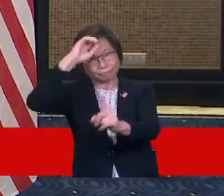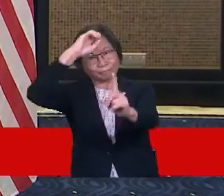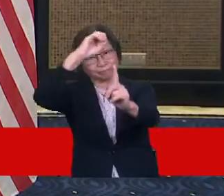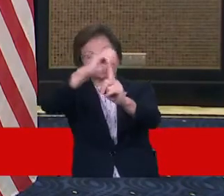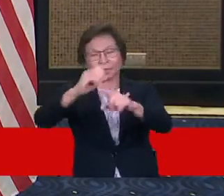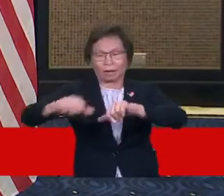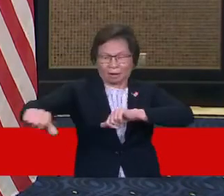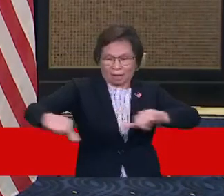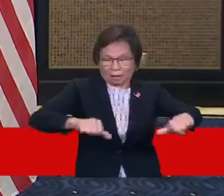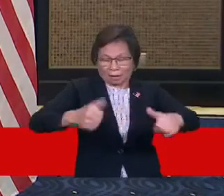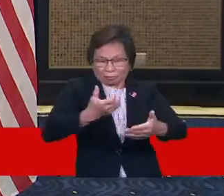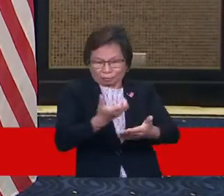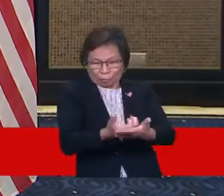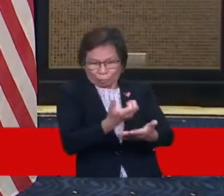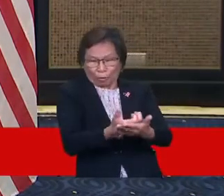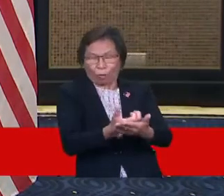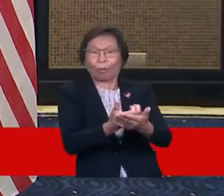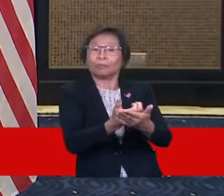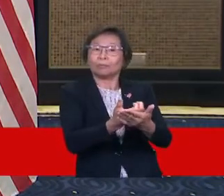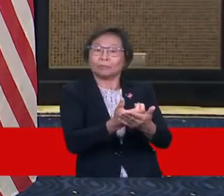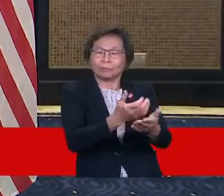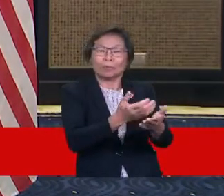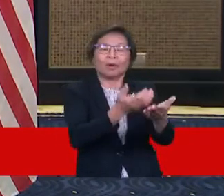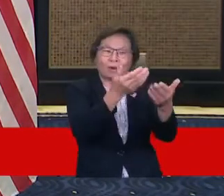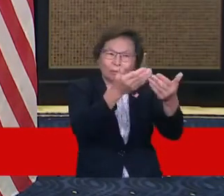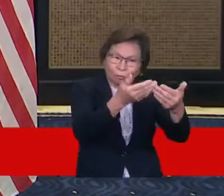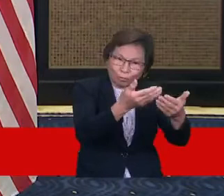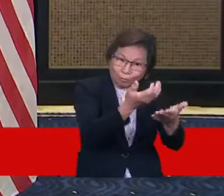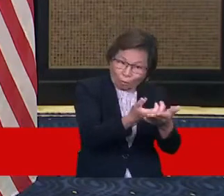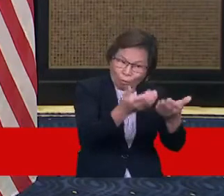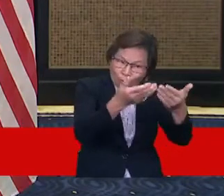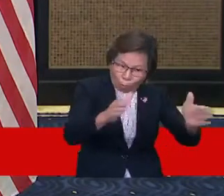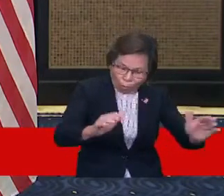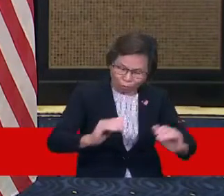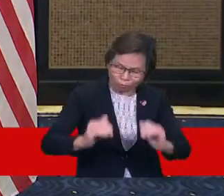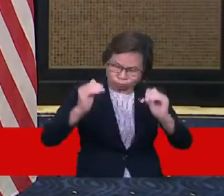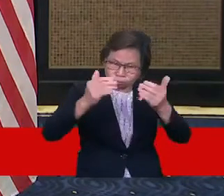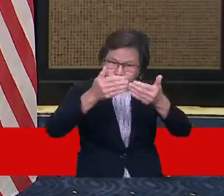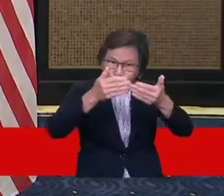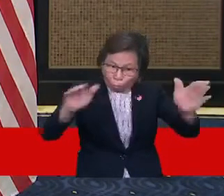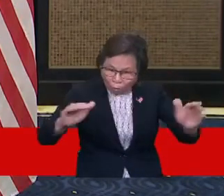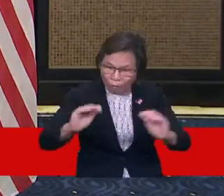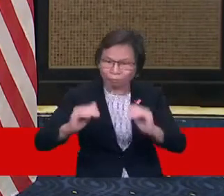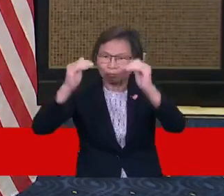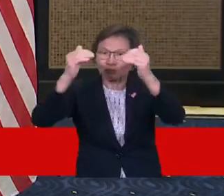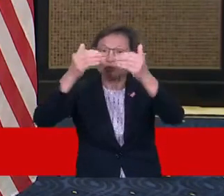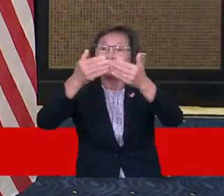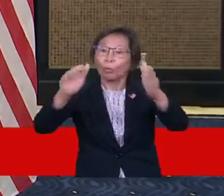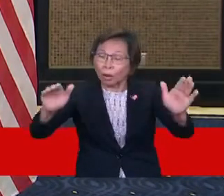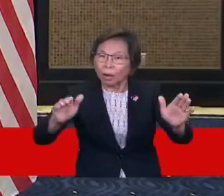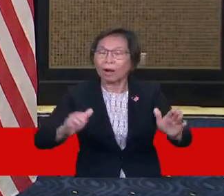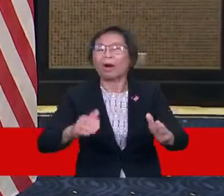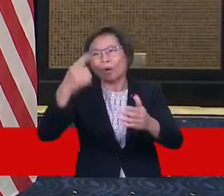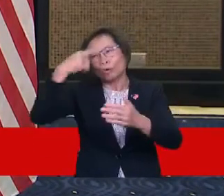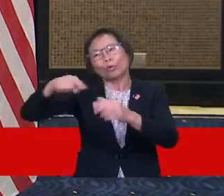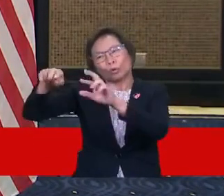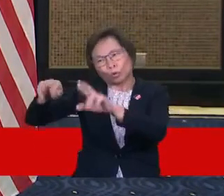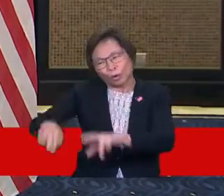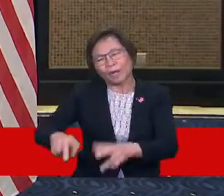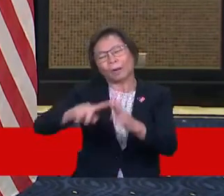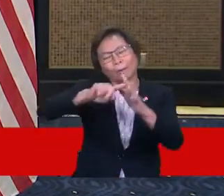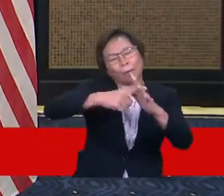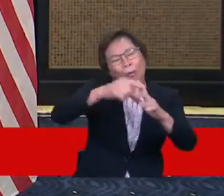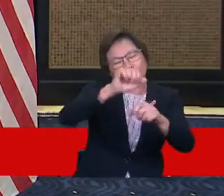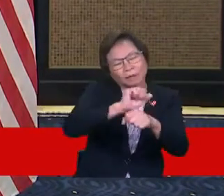activity ekonomi akan dibuka secara berpasang bagi memulihkan rakyat boleh bekerja dan mencari nafkah